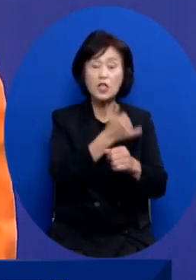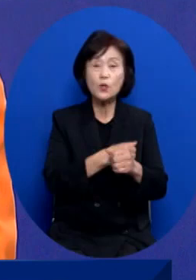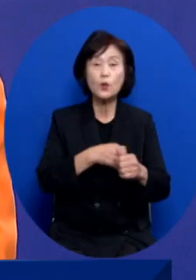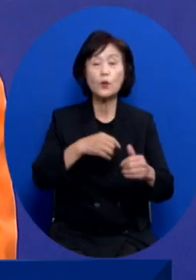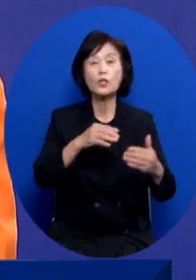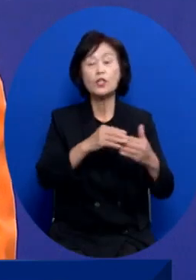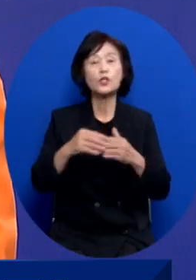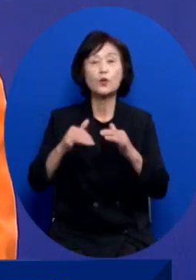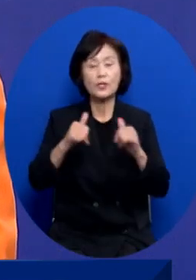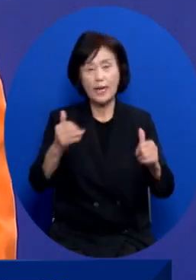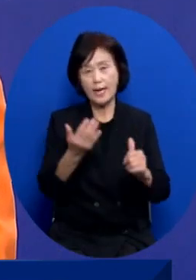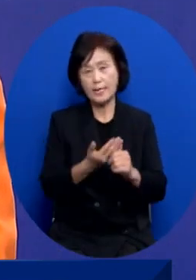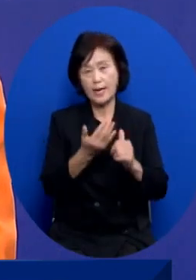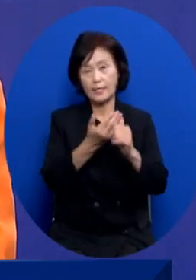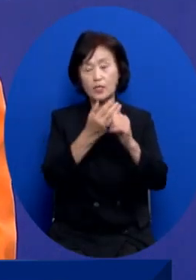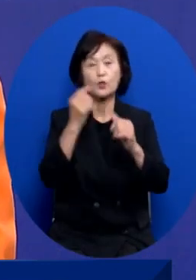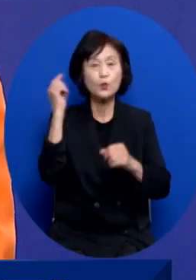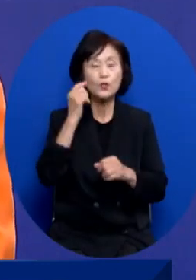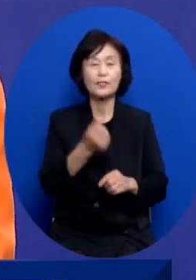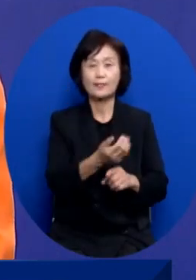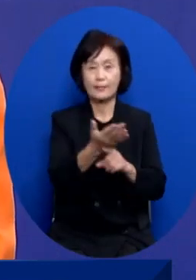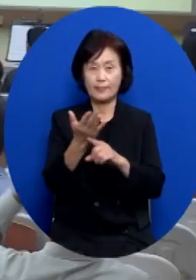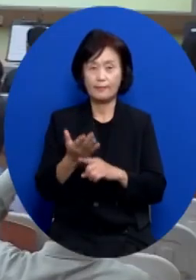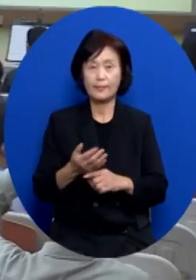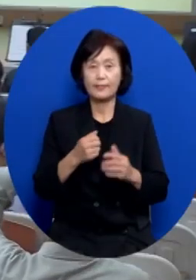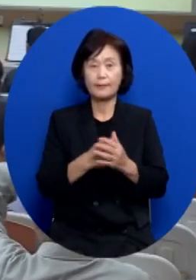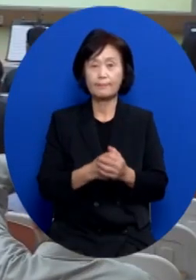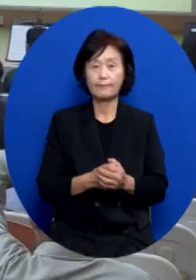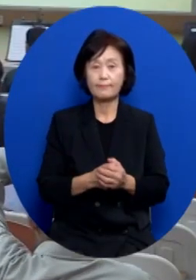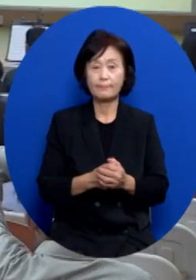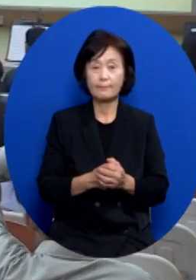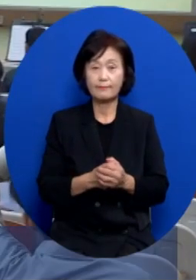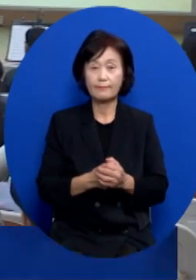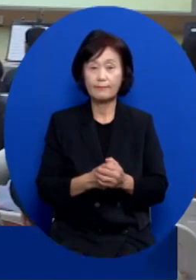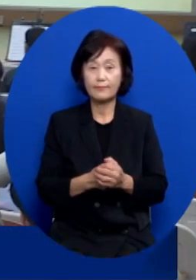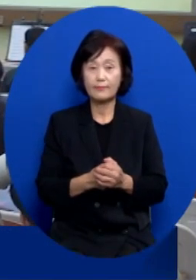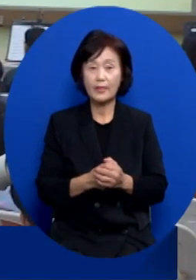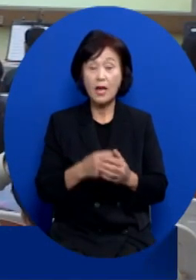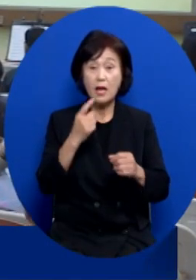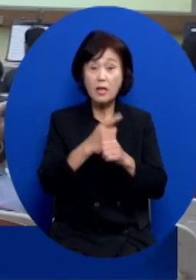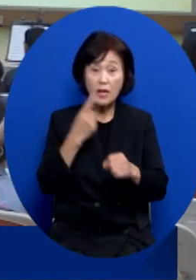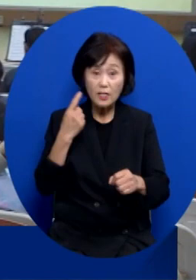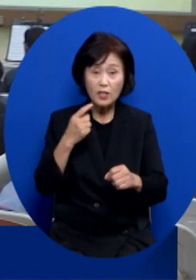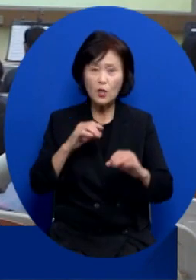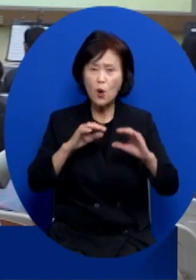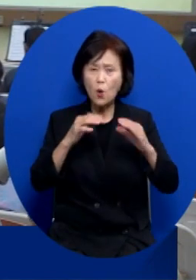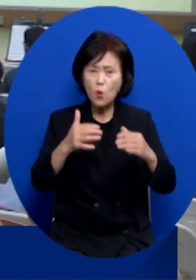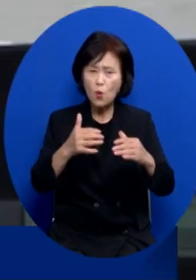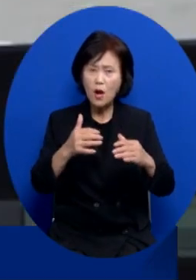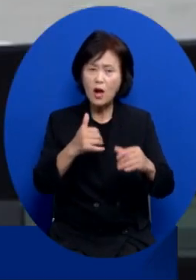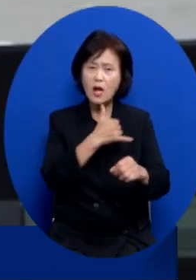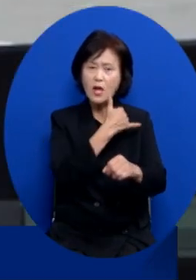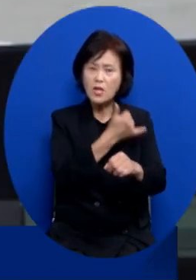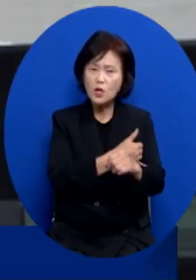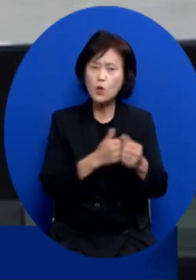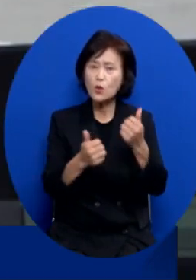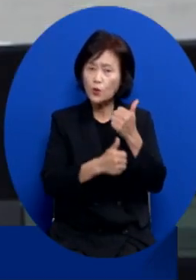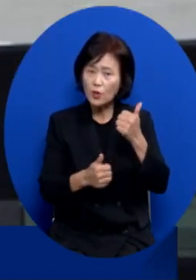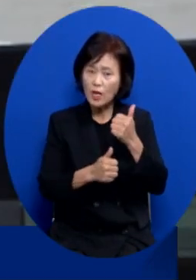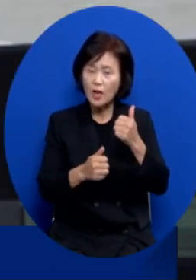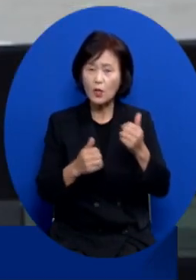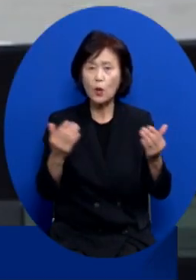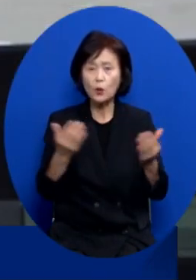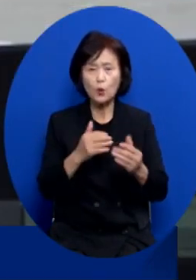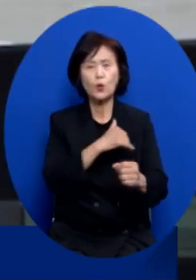진행됐습니다 이주현 기자입니다 작년에도 국가인권 위원회는 노동인권 성평등